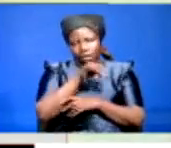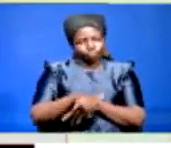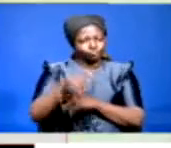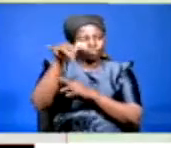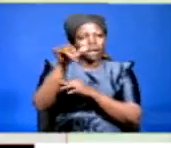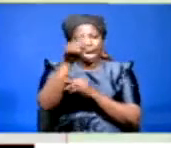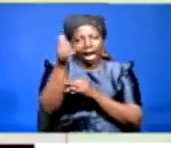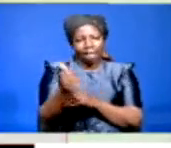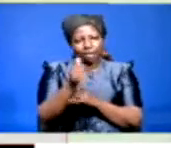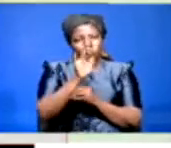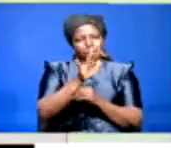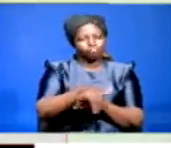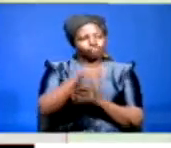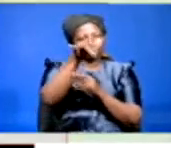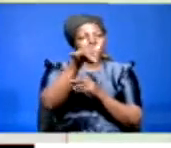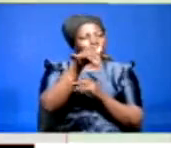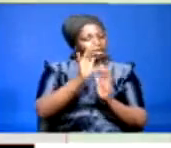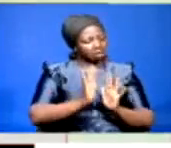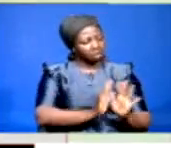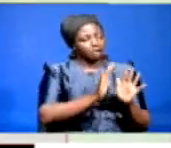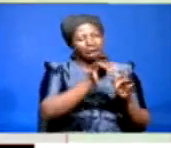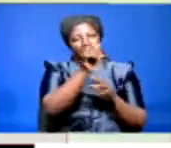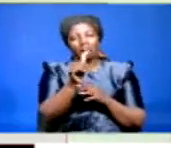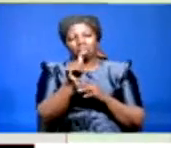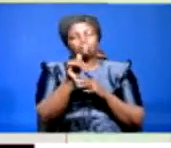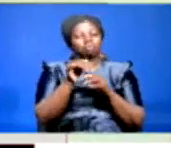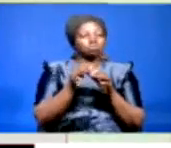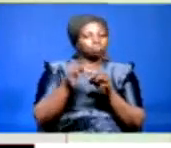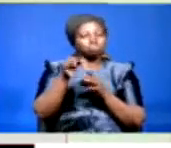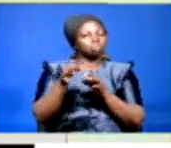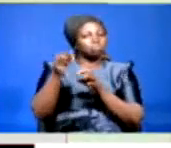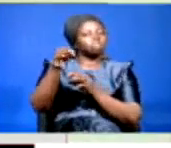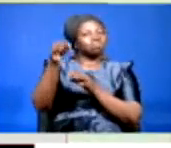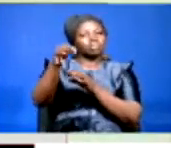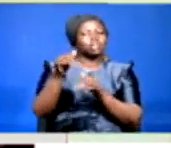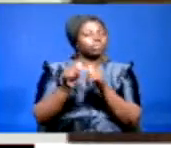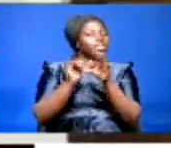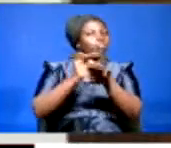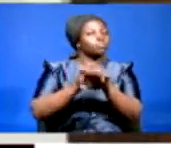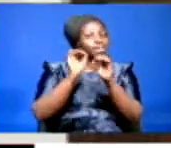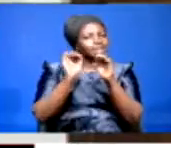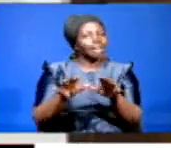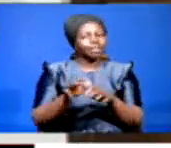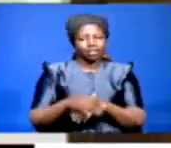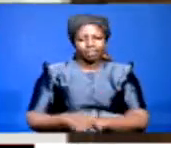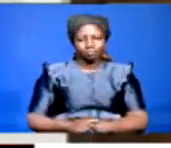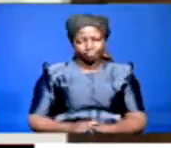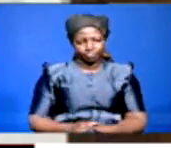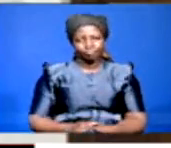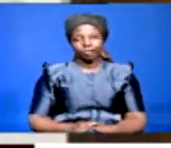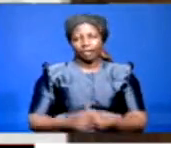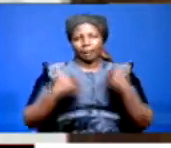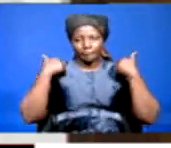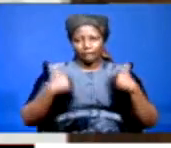zinawaacha, wengine wanashindwa kibadilisha tarehe, of which it's not good and it's not pleasing. Mimi ningependa